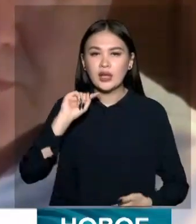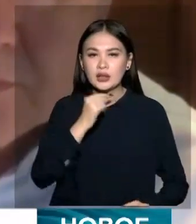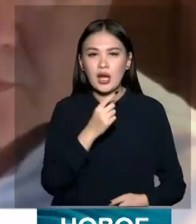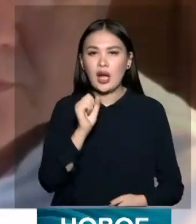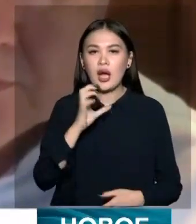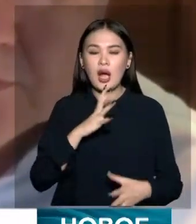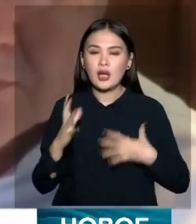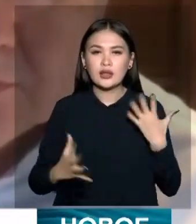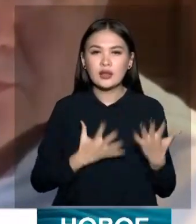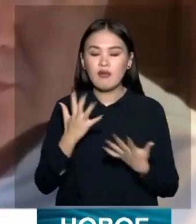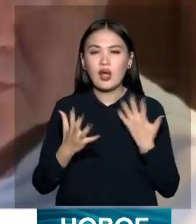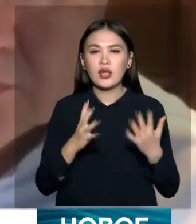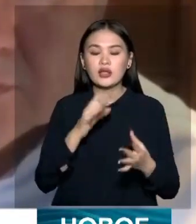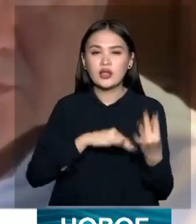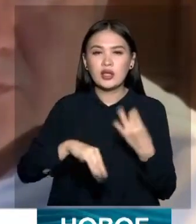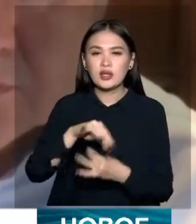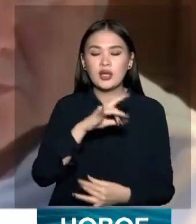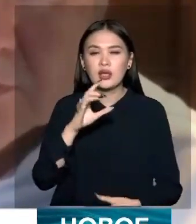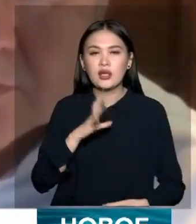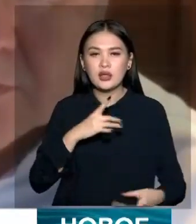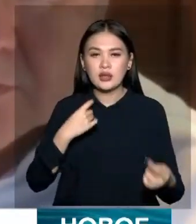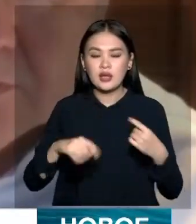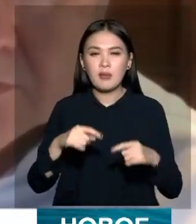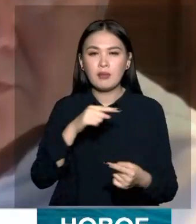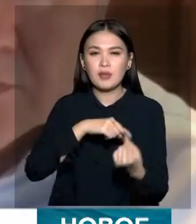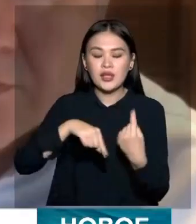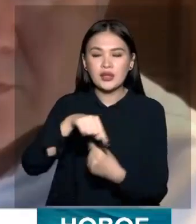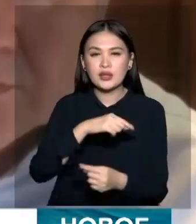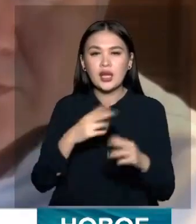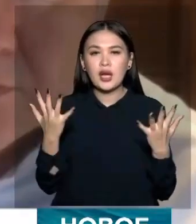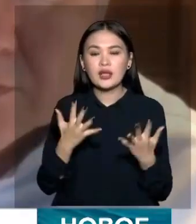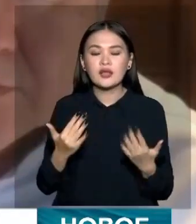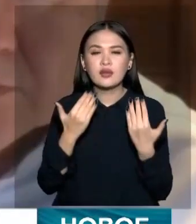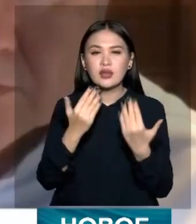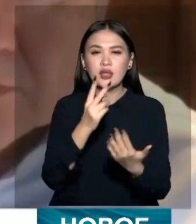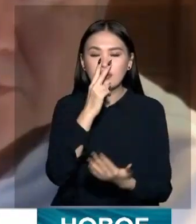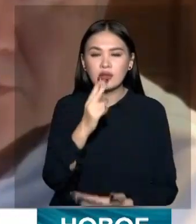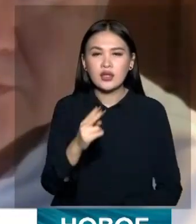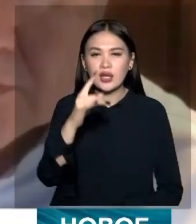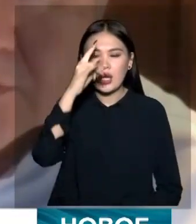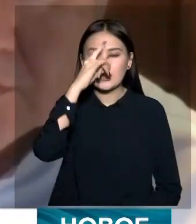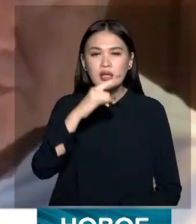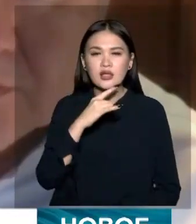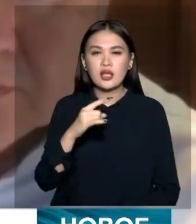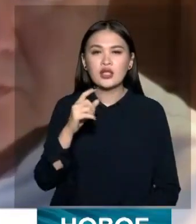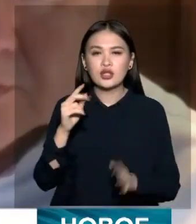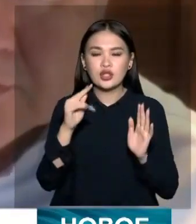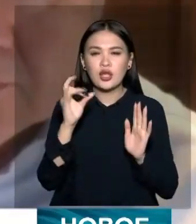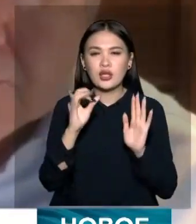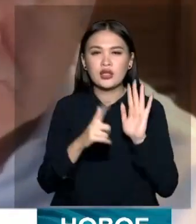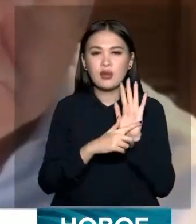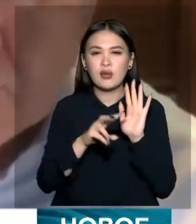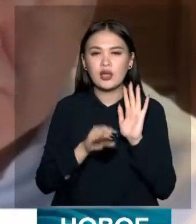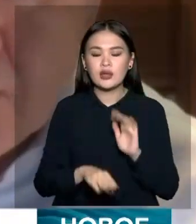активно обсуждают профессиональные участники рынка и бизнес. Каким вы видите Казахстан через 7 лет?